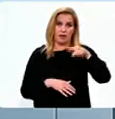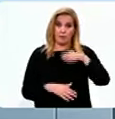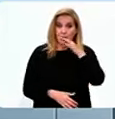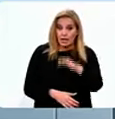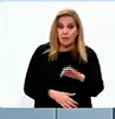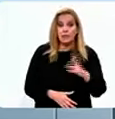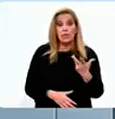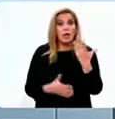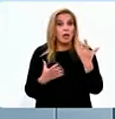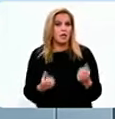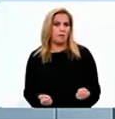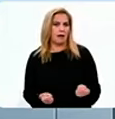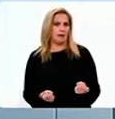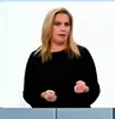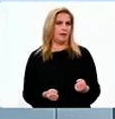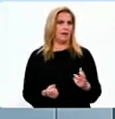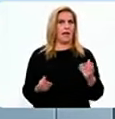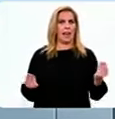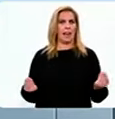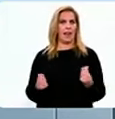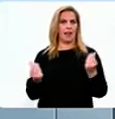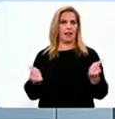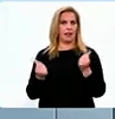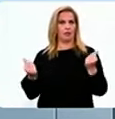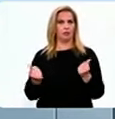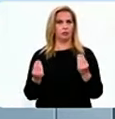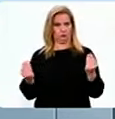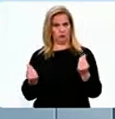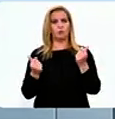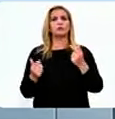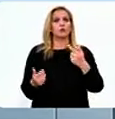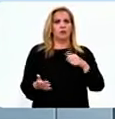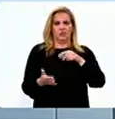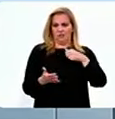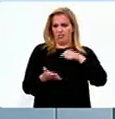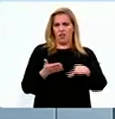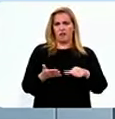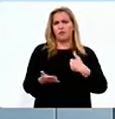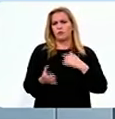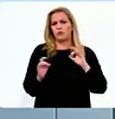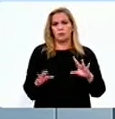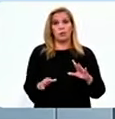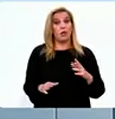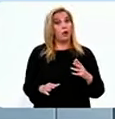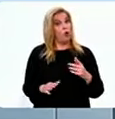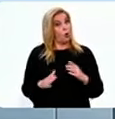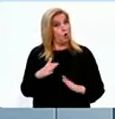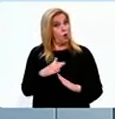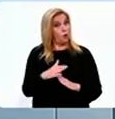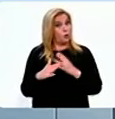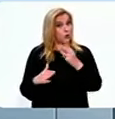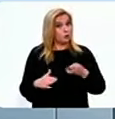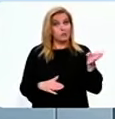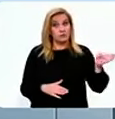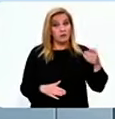ένα πολιτικό ύψος και δεν σημαίνει τίποτα η δική μου διαγραφή. 15 μέρες μετά, και ενώ ο πρόεδρος του ΣΥΡΙΖΑ γυρνούσε δεξιά-αριστερά και σε σένα έλεγε